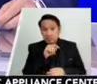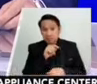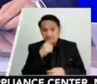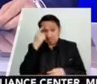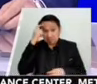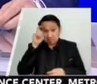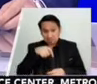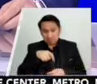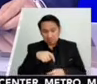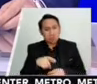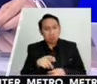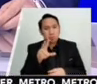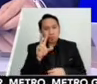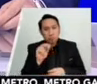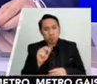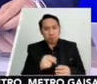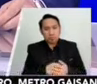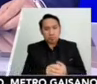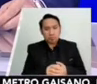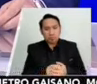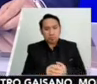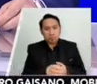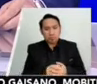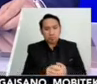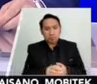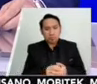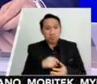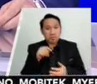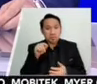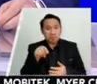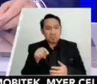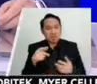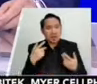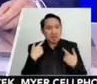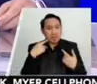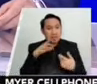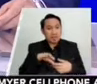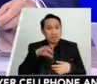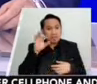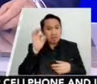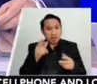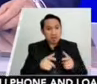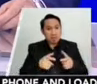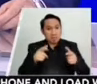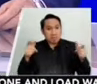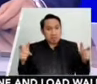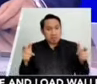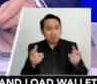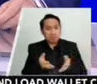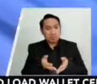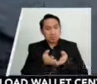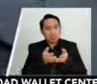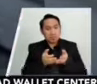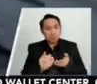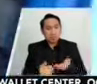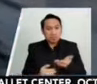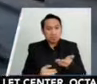tensyon. Namataan sa lugar ang binansagang monster ship ng China Coast Guard. Narito ang aking unang balita.